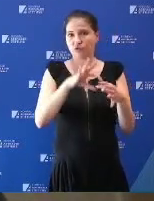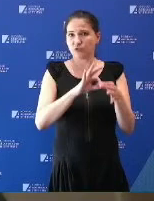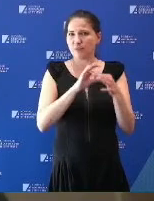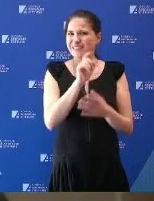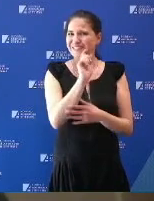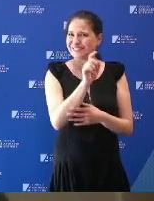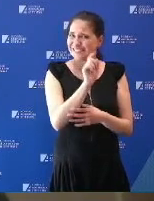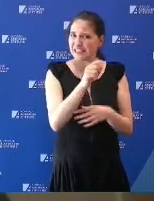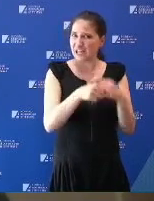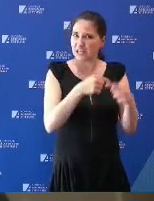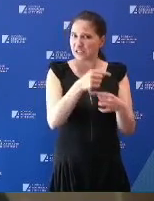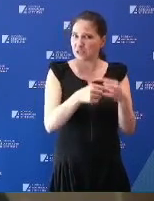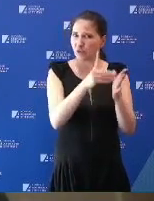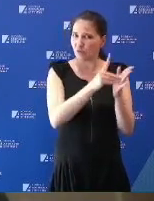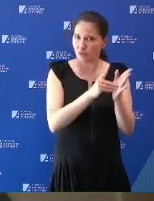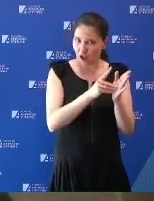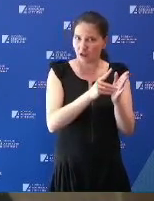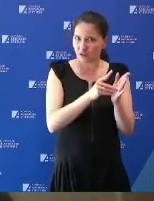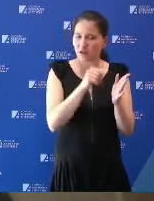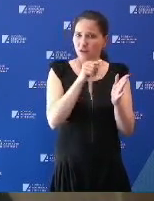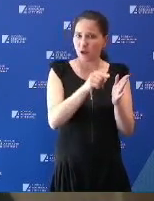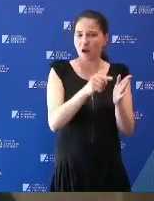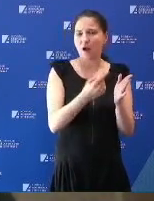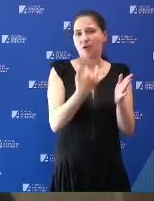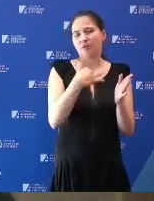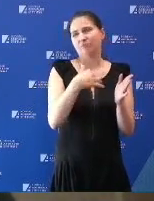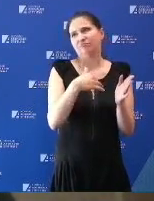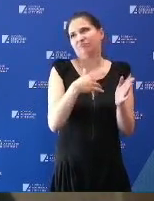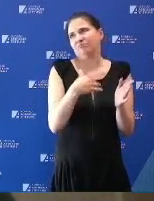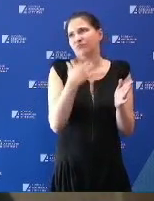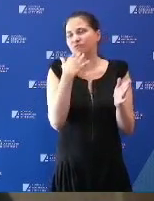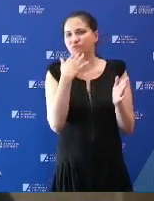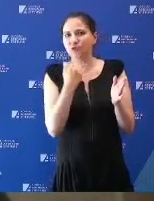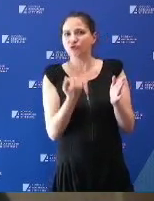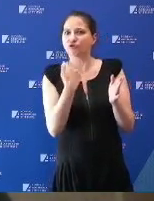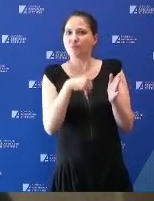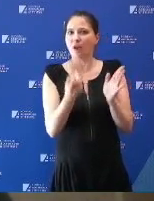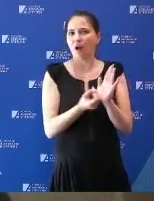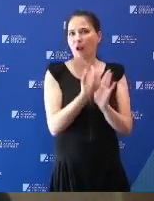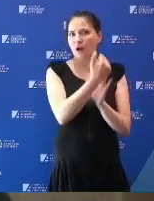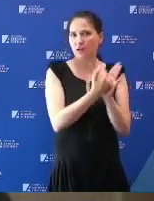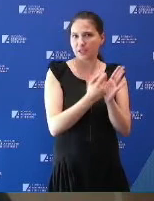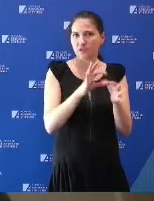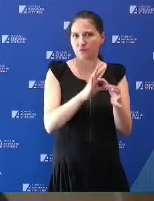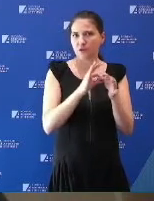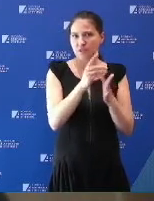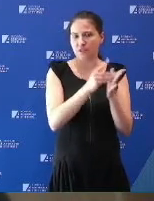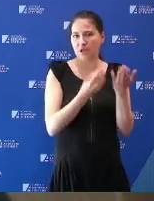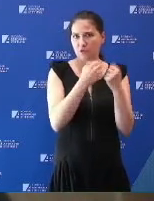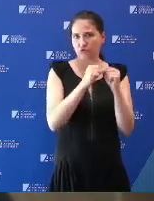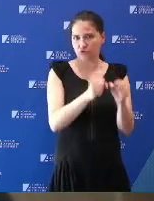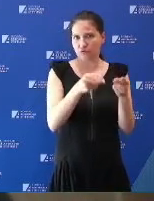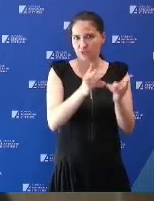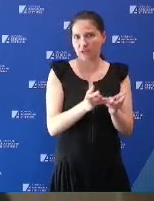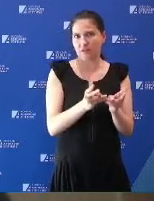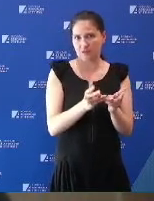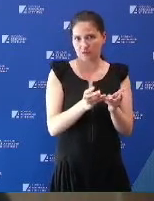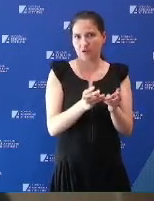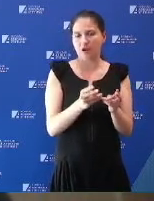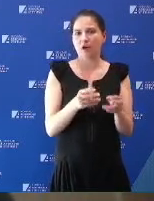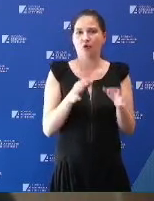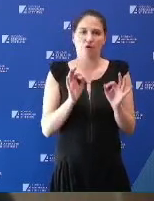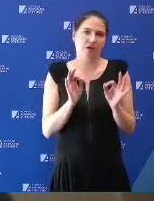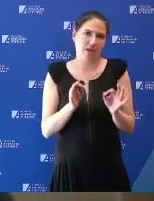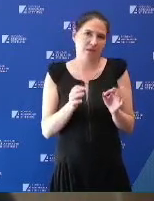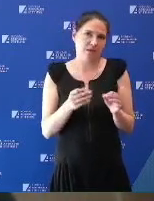Daten möglich ist, da würde ich mir schon wünschen, dass wir manchmal klare Regeln auch gerade im Datenschutzrecht aufstellen, um ein ganz konkretes Beispiel zu